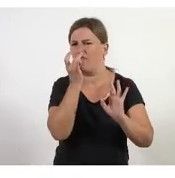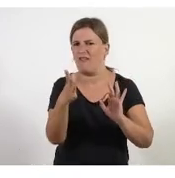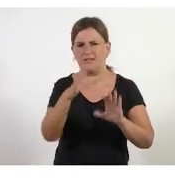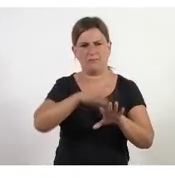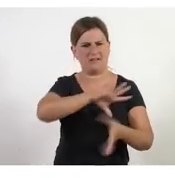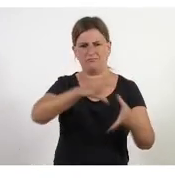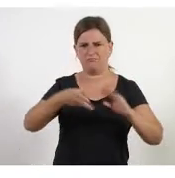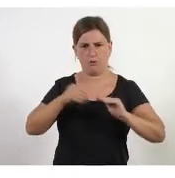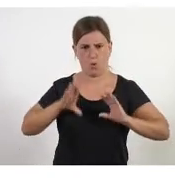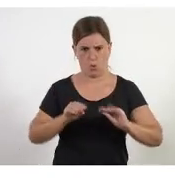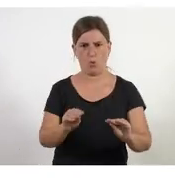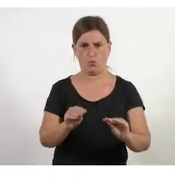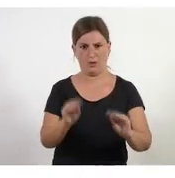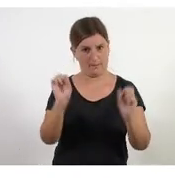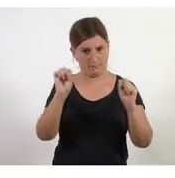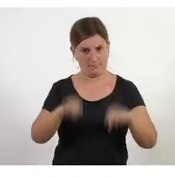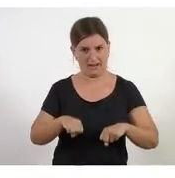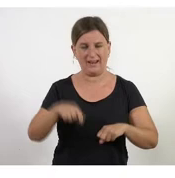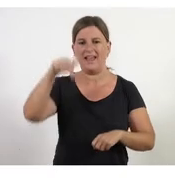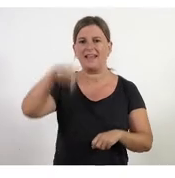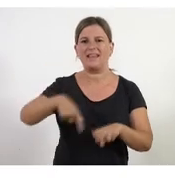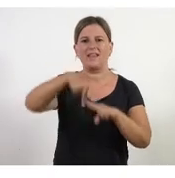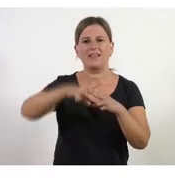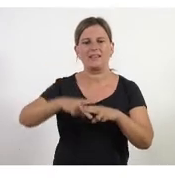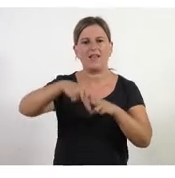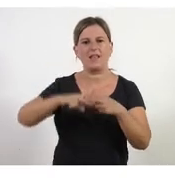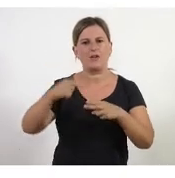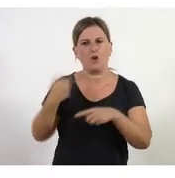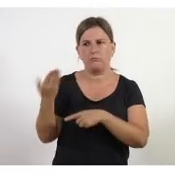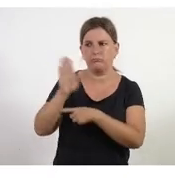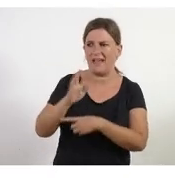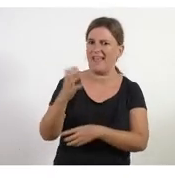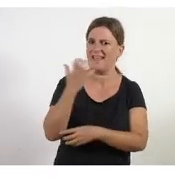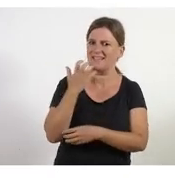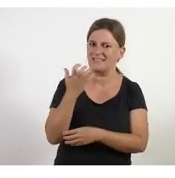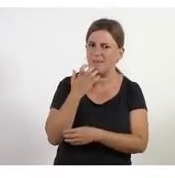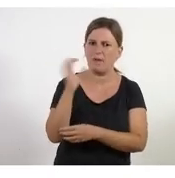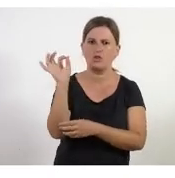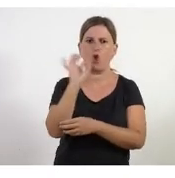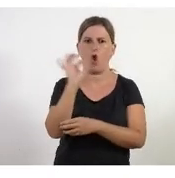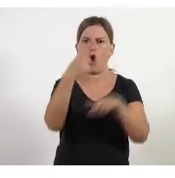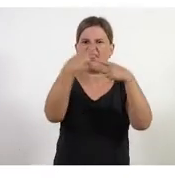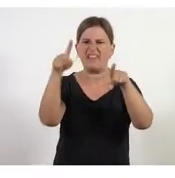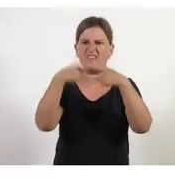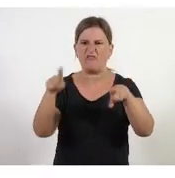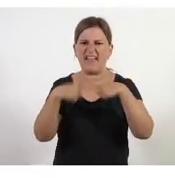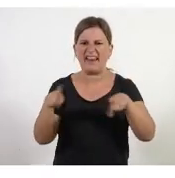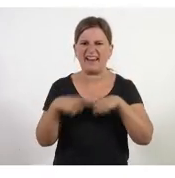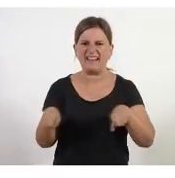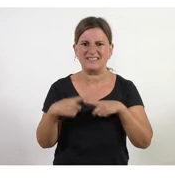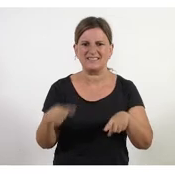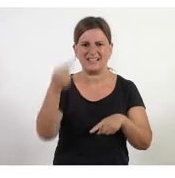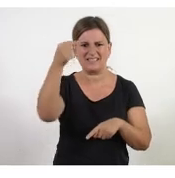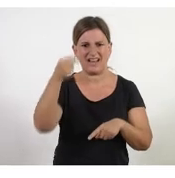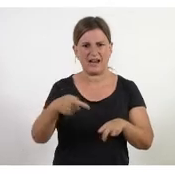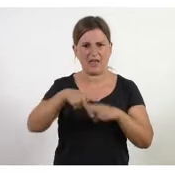posar-les en marxa, d'acord? I durant el taller veurem exemples, veurem diferències i sobretot vull